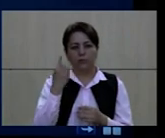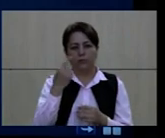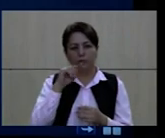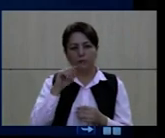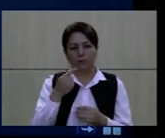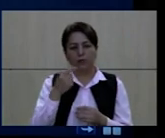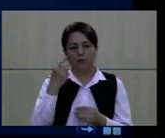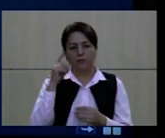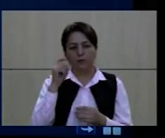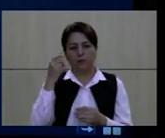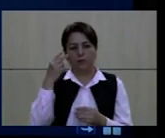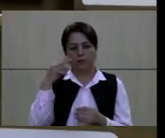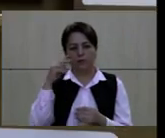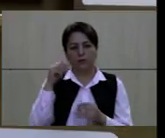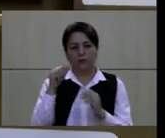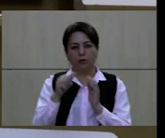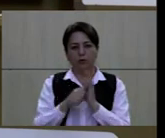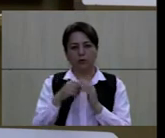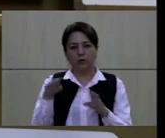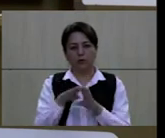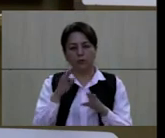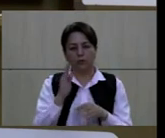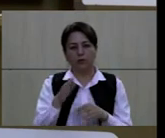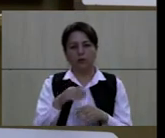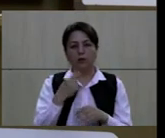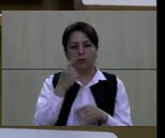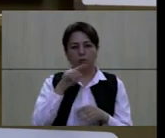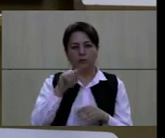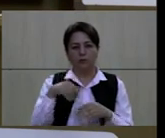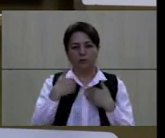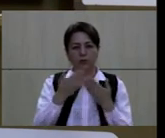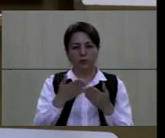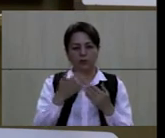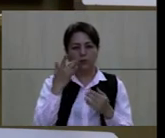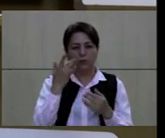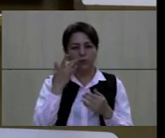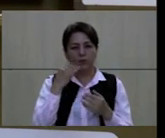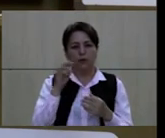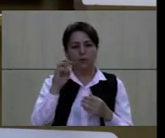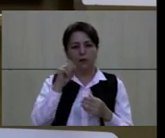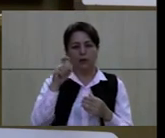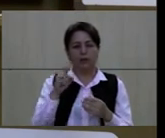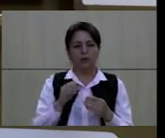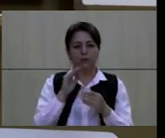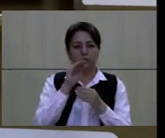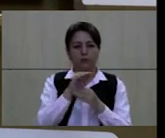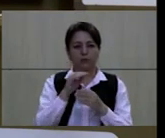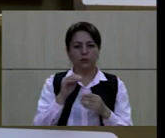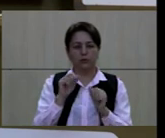uni 126 ulushiga teng. Shuning uchun har doim 1 butun berganingizda mahrajini qo'shib qo'yishingiz